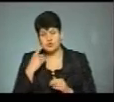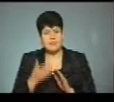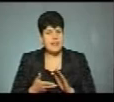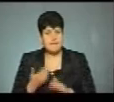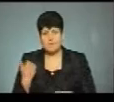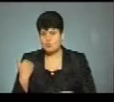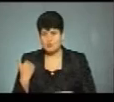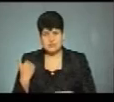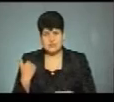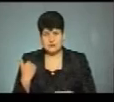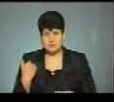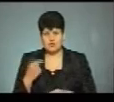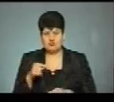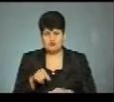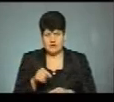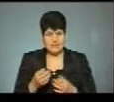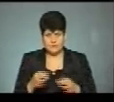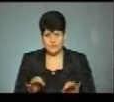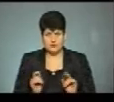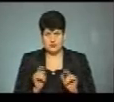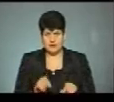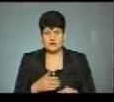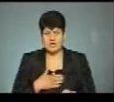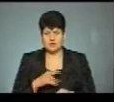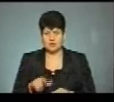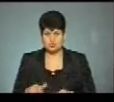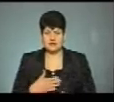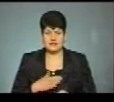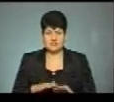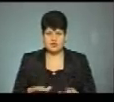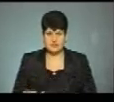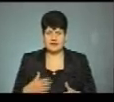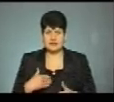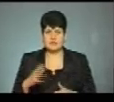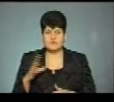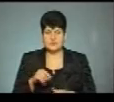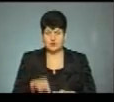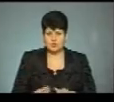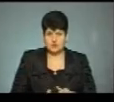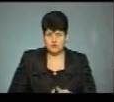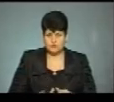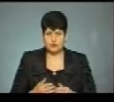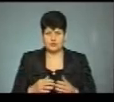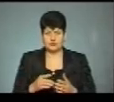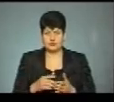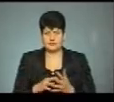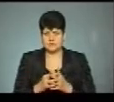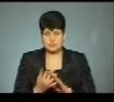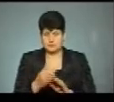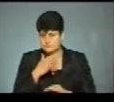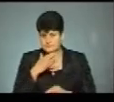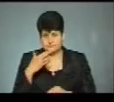пропустимо сюди, бо тут теж наші люди, наші діти, наші всі тут живуть. І тут населений пункт